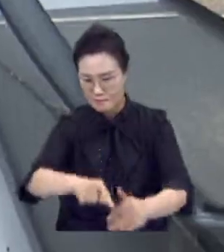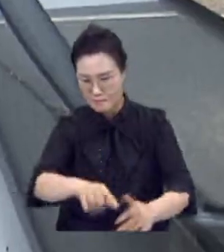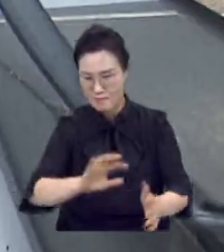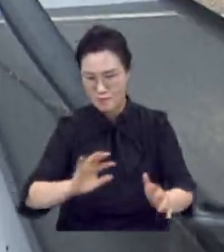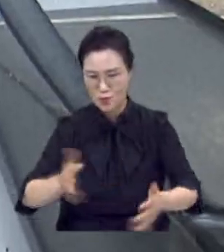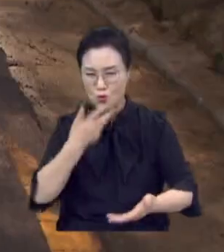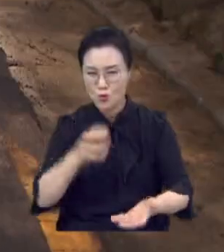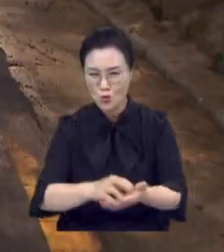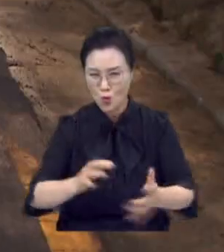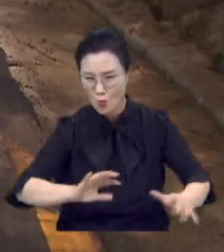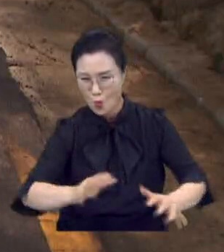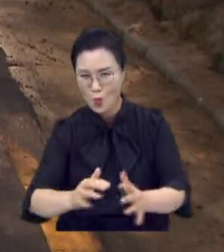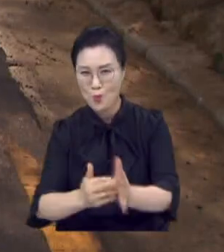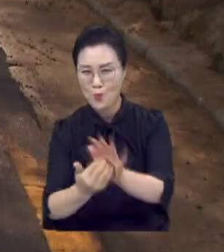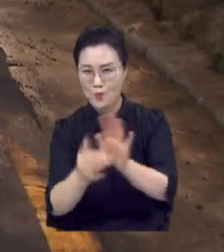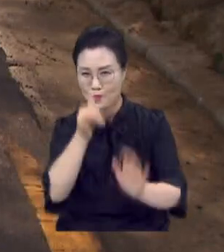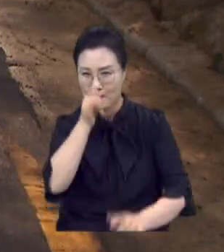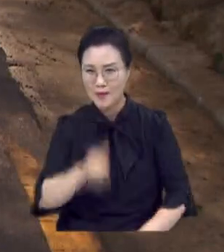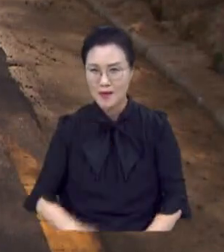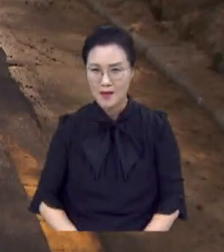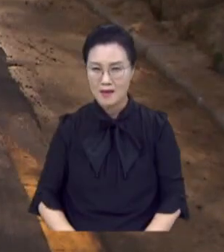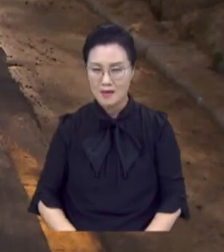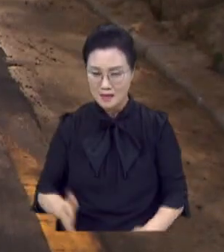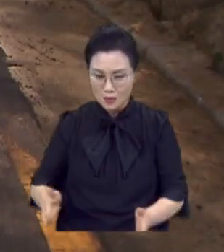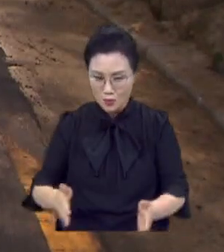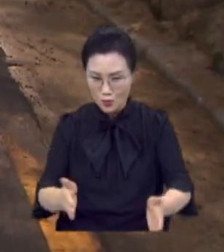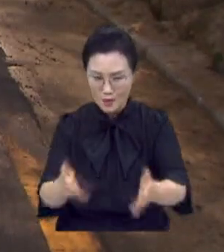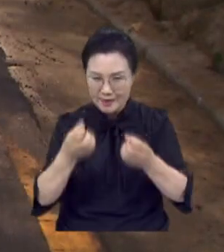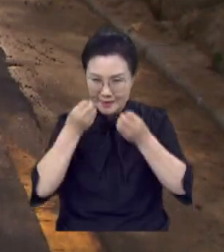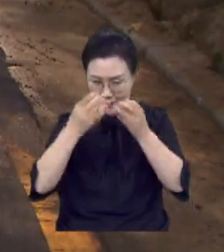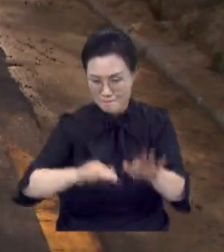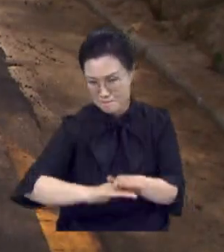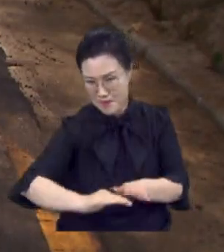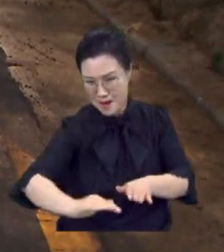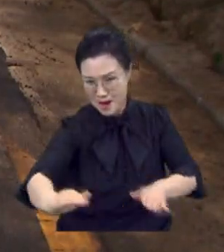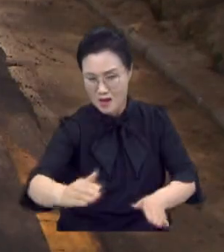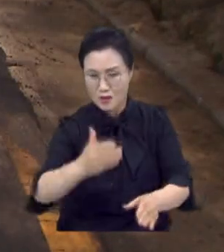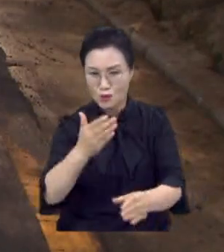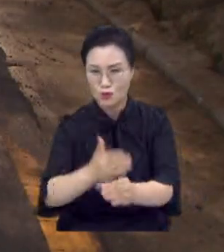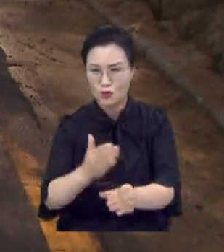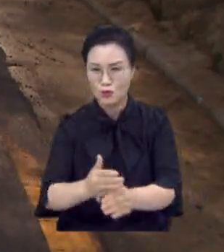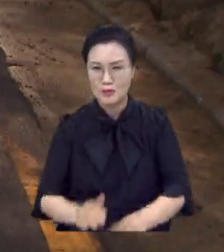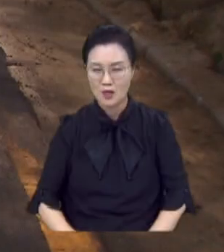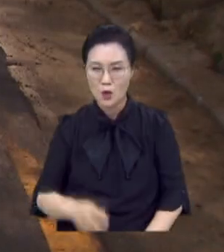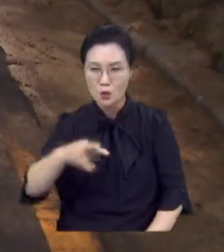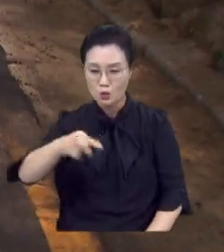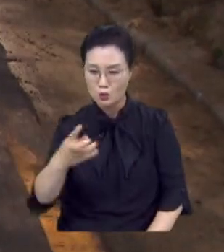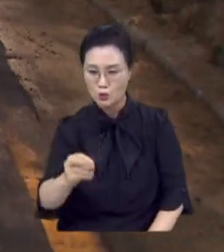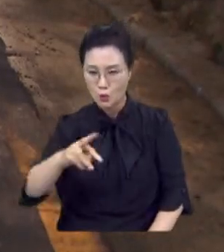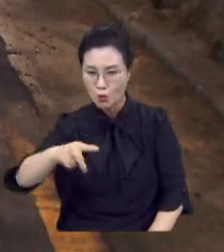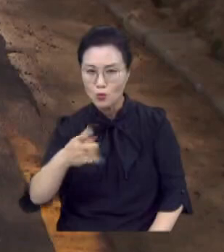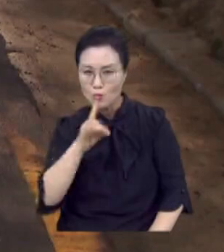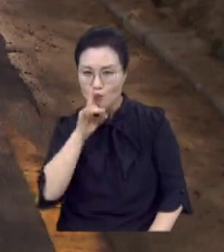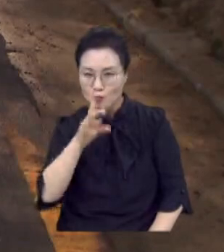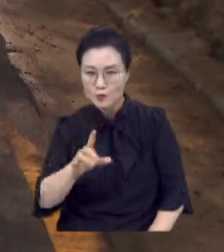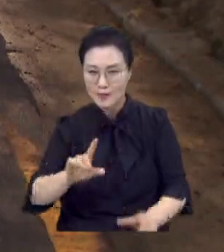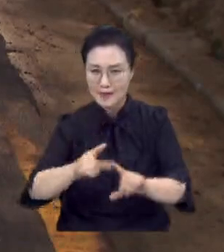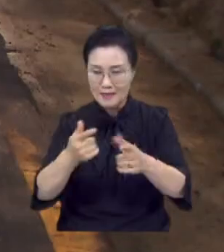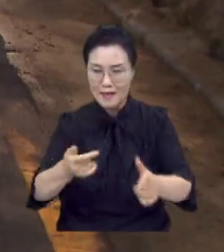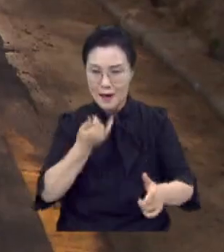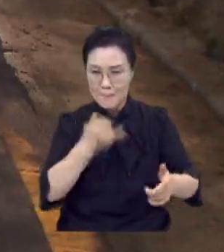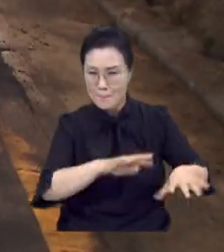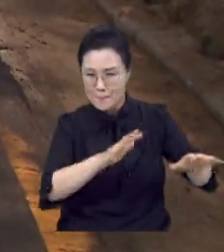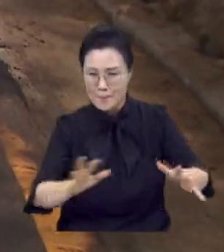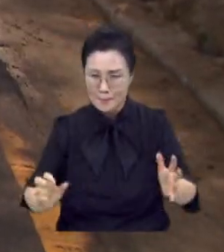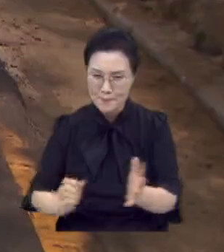막았습니다. 제 뒤로는 아스팔트를 새로 까는 작업이 한창인데요. 이곳 송도뿐만 아니라 파도의 힘을 직접적으로